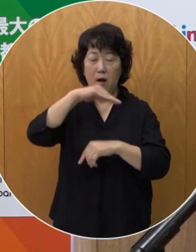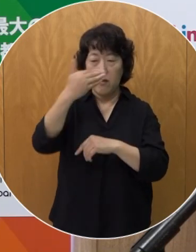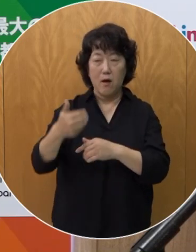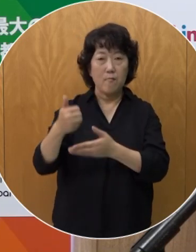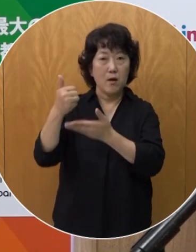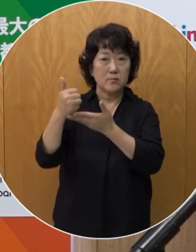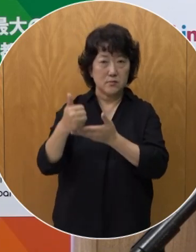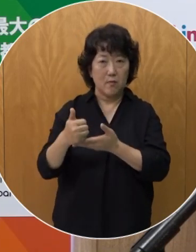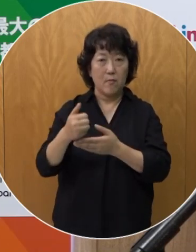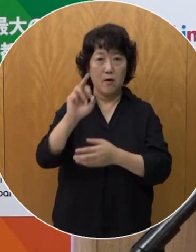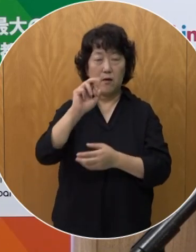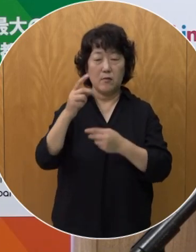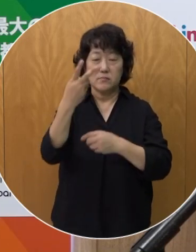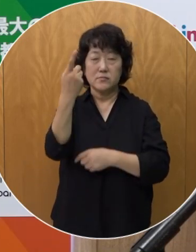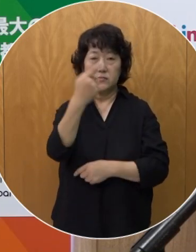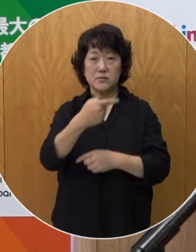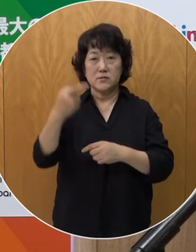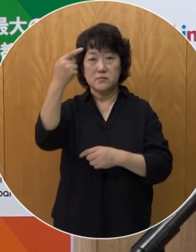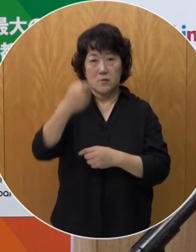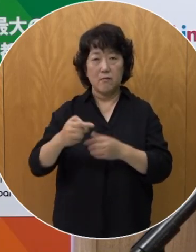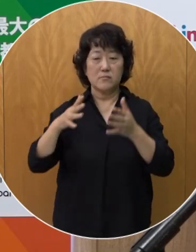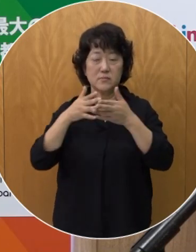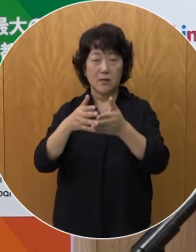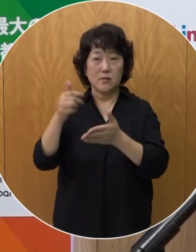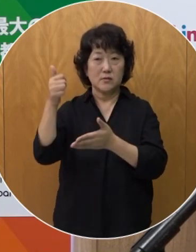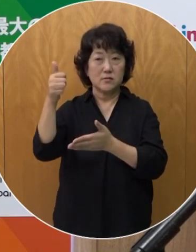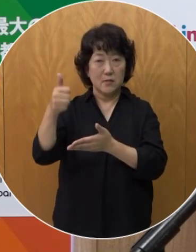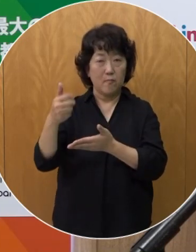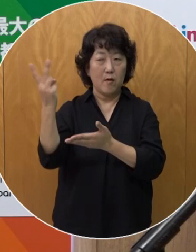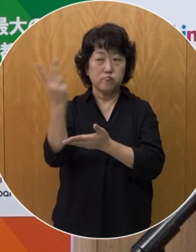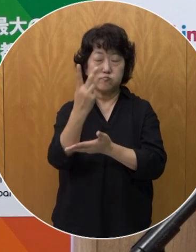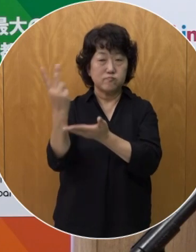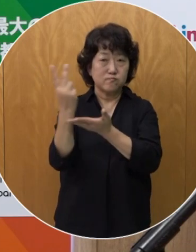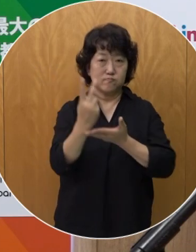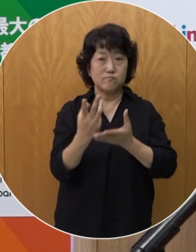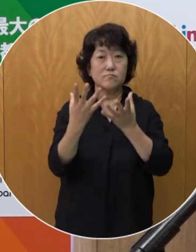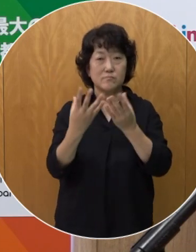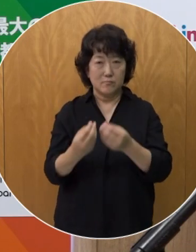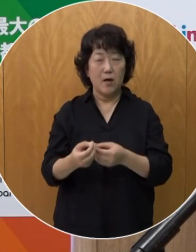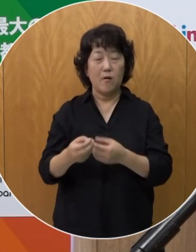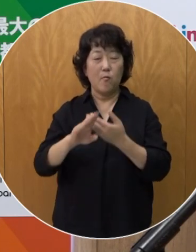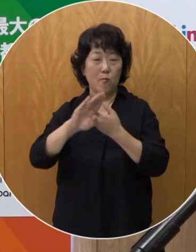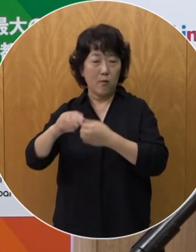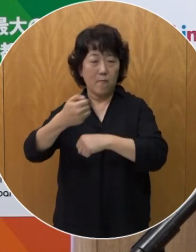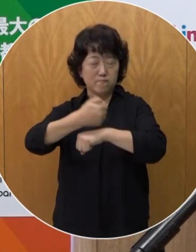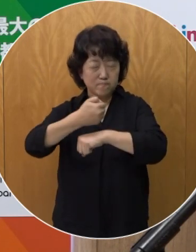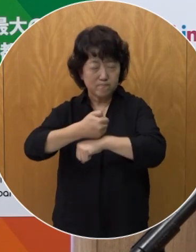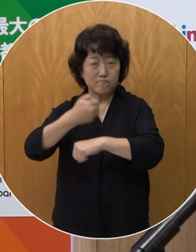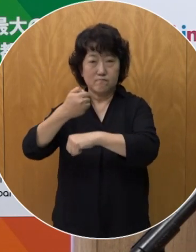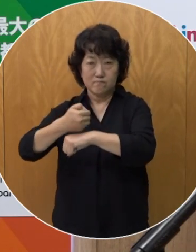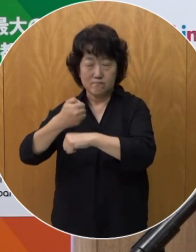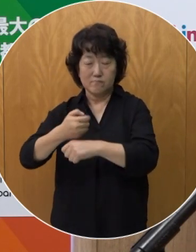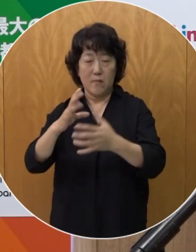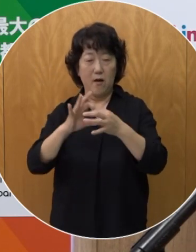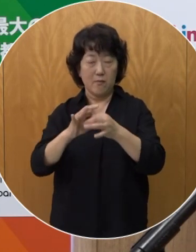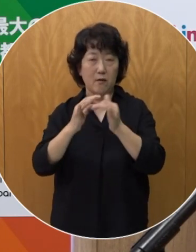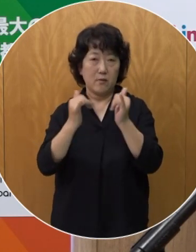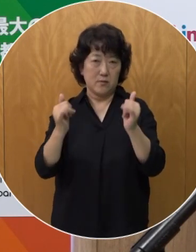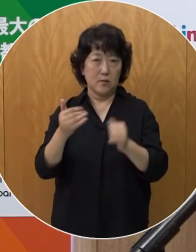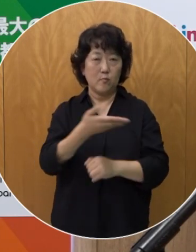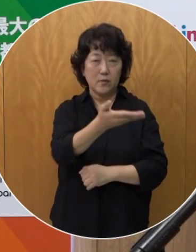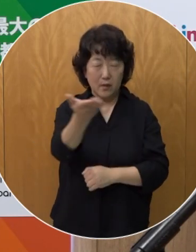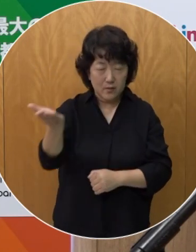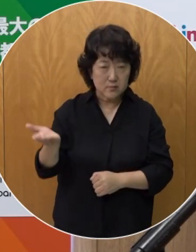と仙崎様にご出席をいただいてございます。その他ご尽力をいただきました関係各位の皆さん